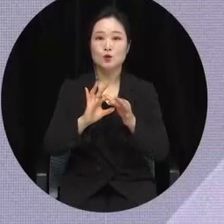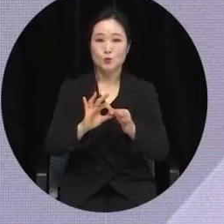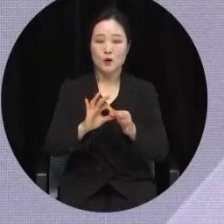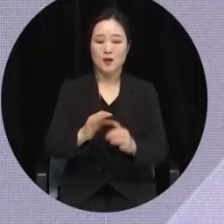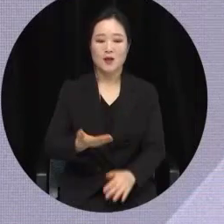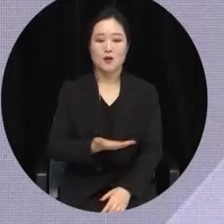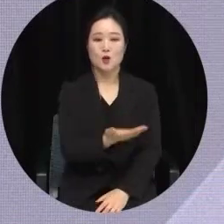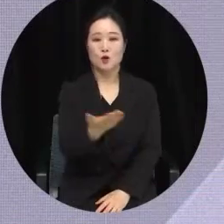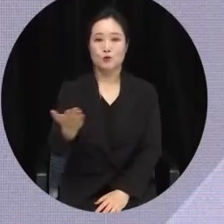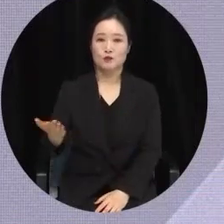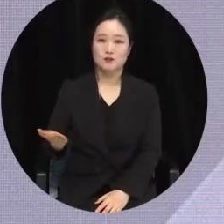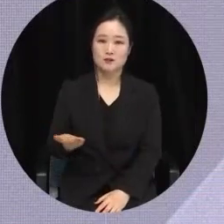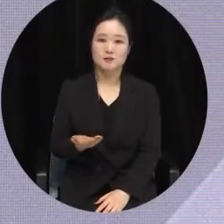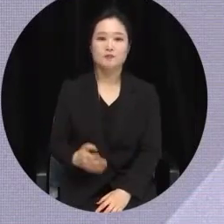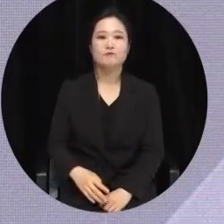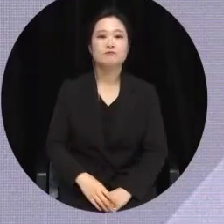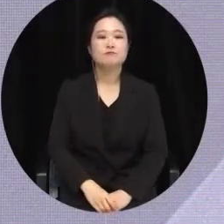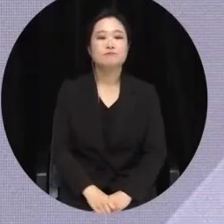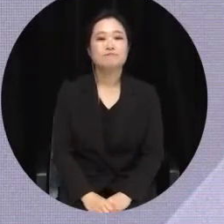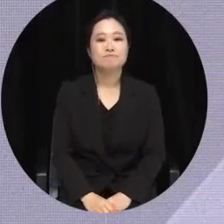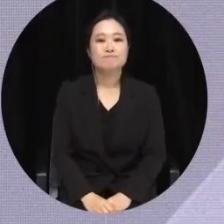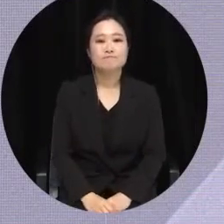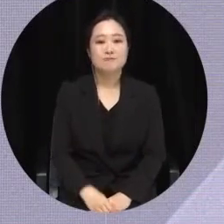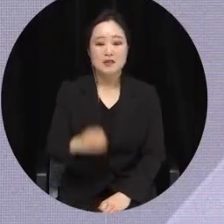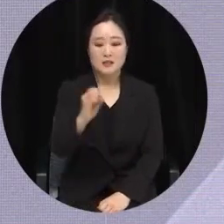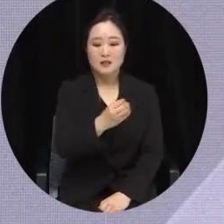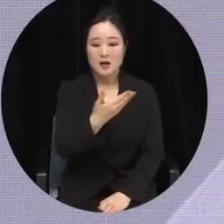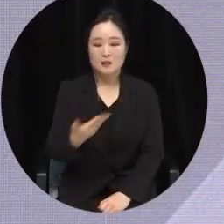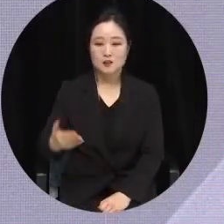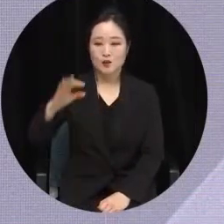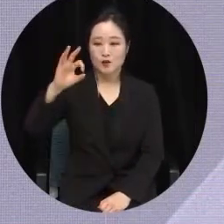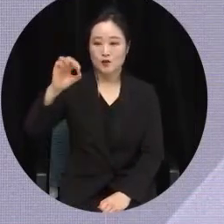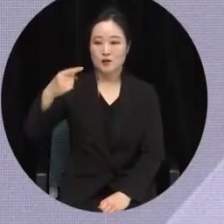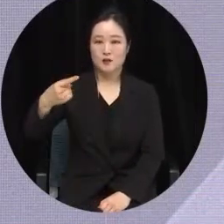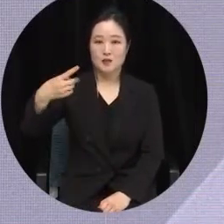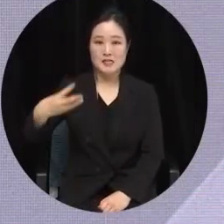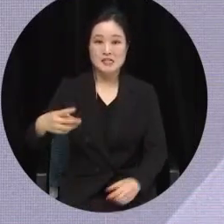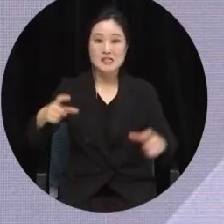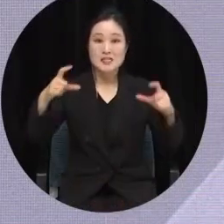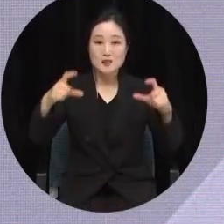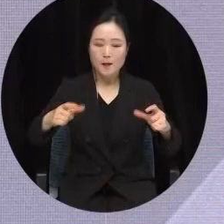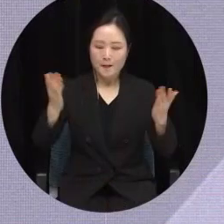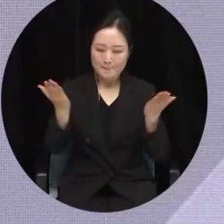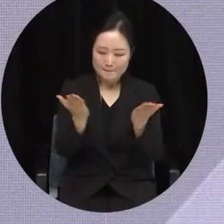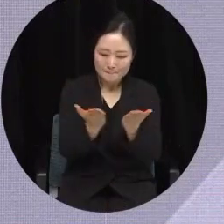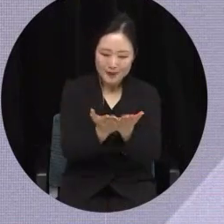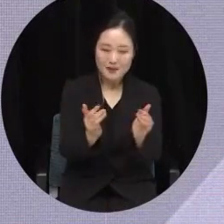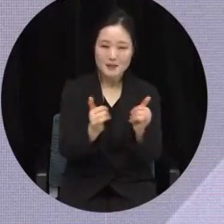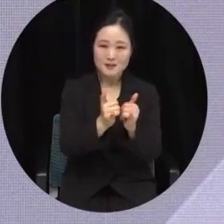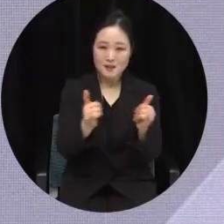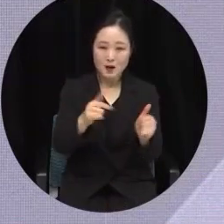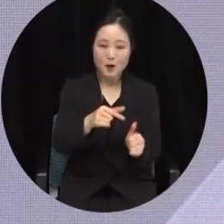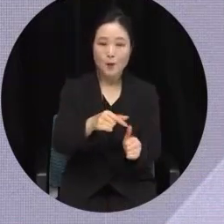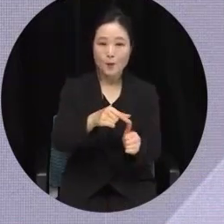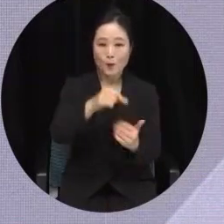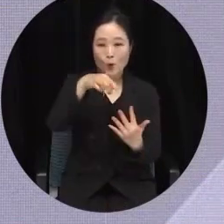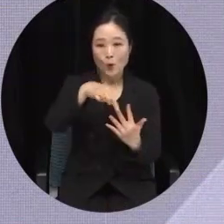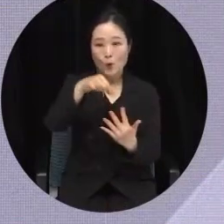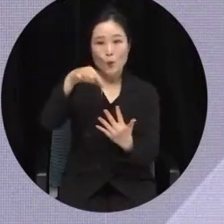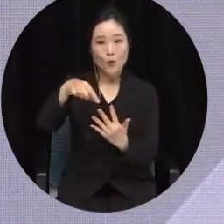우리 사회와 지역에 적합한 인물이 누구인지 결정하는 데 도움이 되셨길